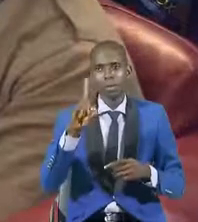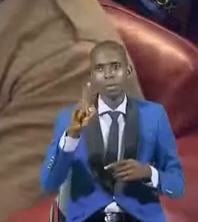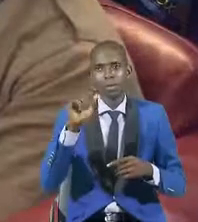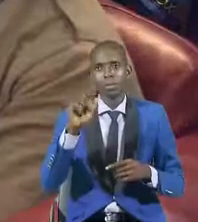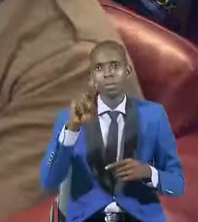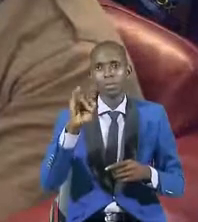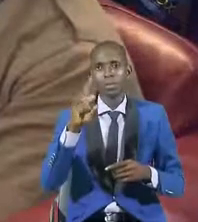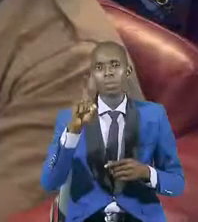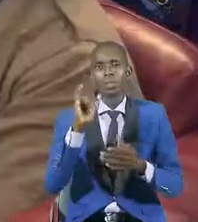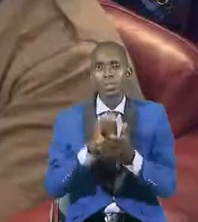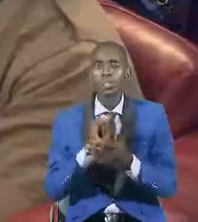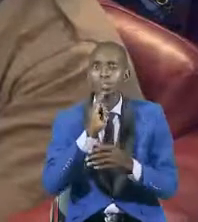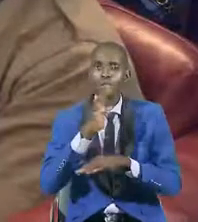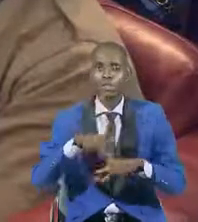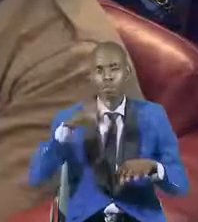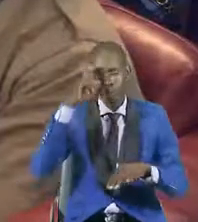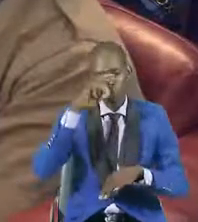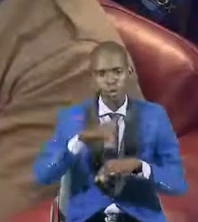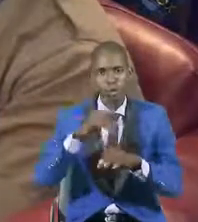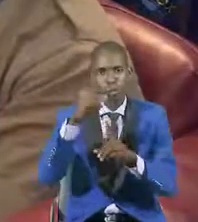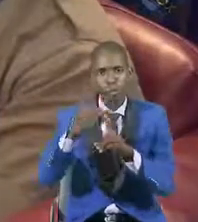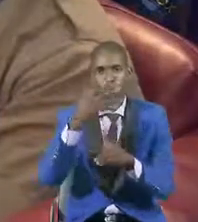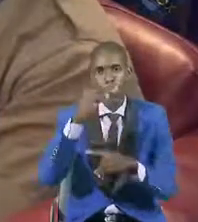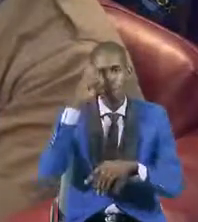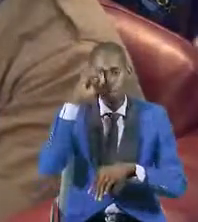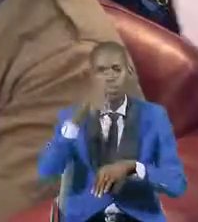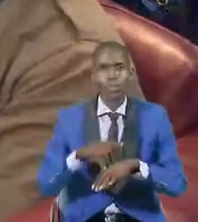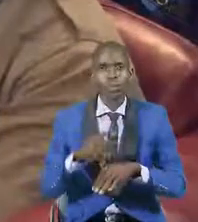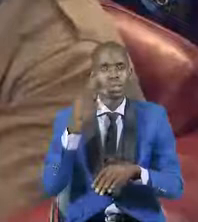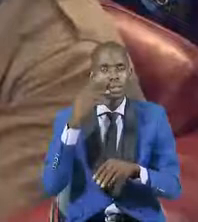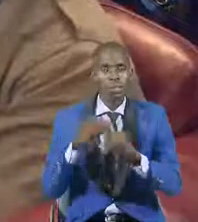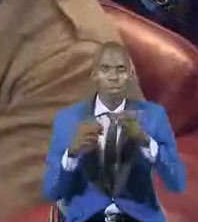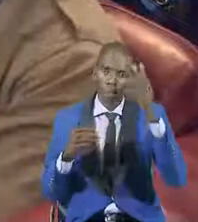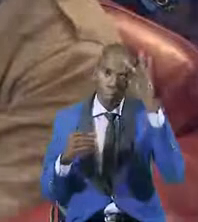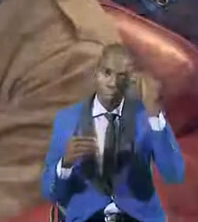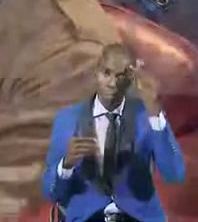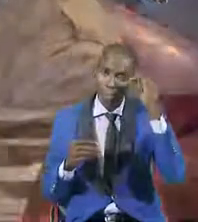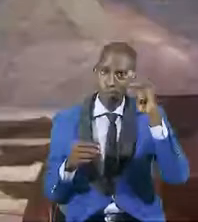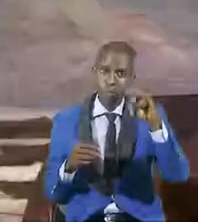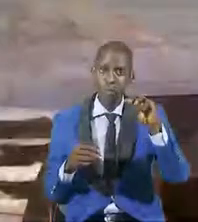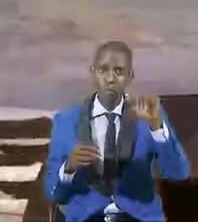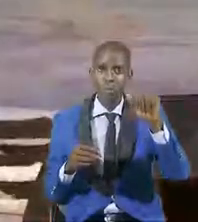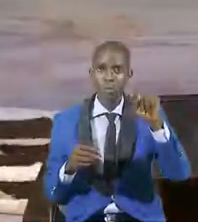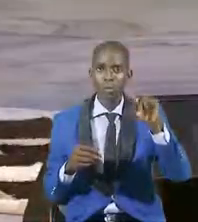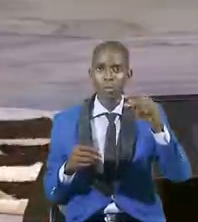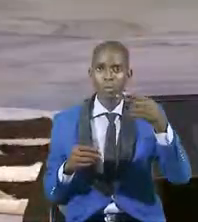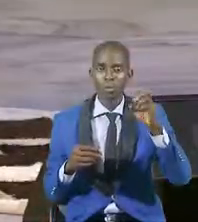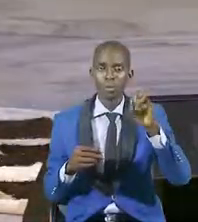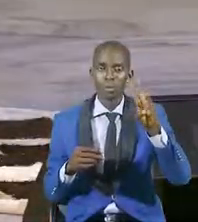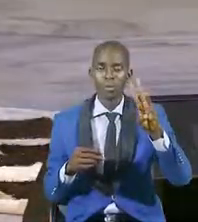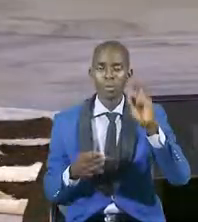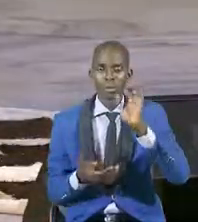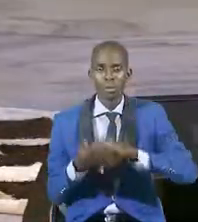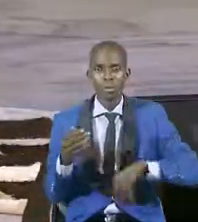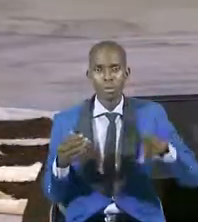parlons. La parole de sagesse. Nous allons à Matthieu 22, verset 15.